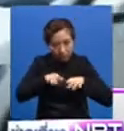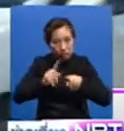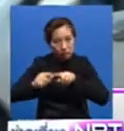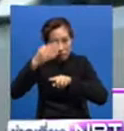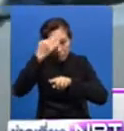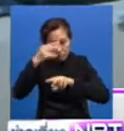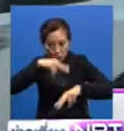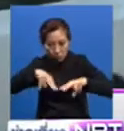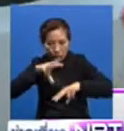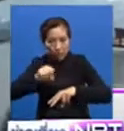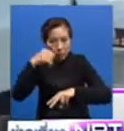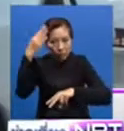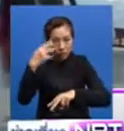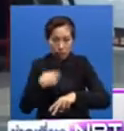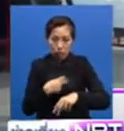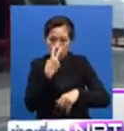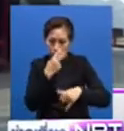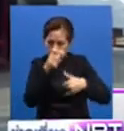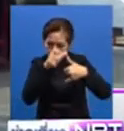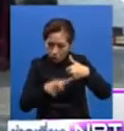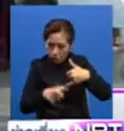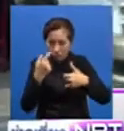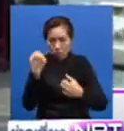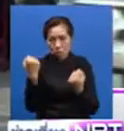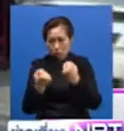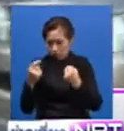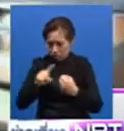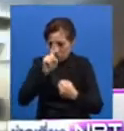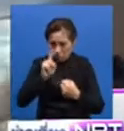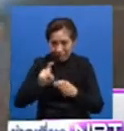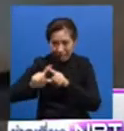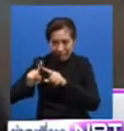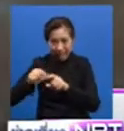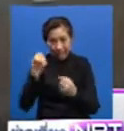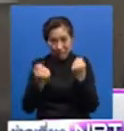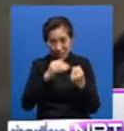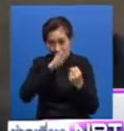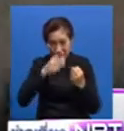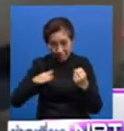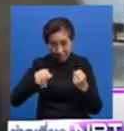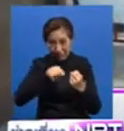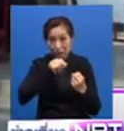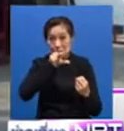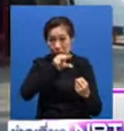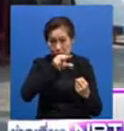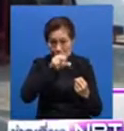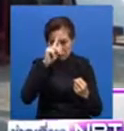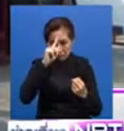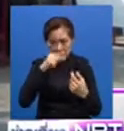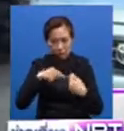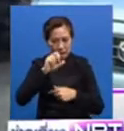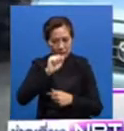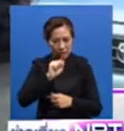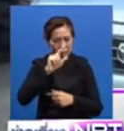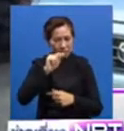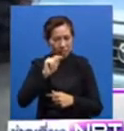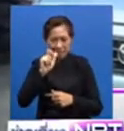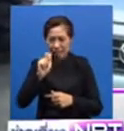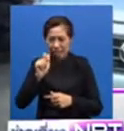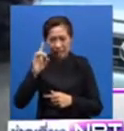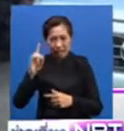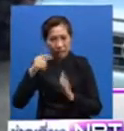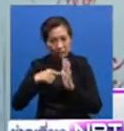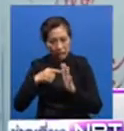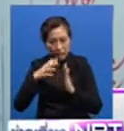ร้ายพร้อมเฝ้าระวังบุคคลและรถยนต์เป้าหมายโดยเฉพาะรถยนต์กระบะยี่ห้อMitsubishiรุ่น Stradaสีบรอนซ์เงิน